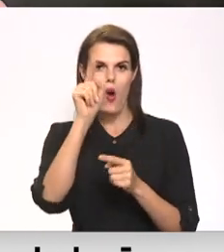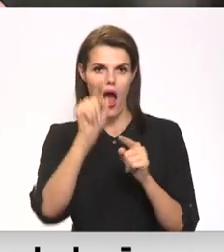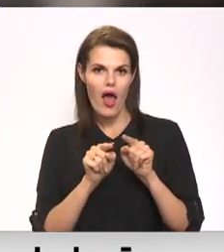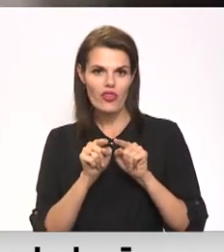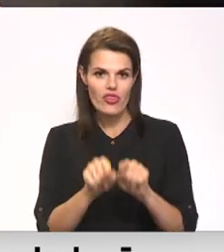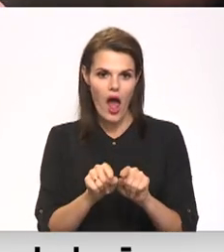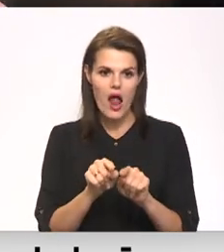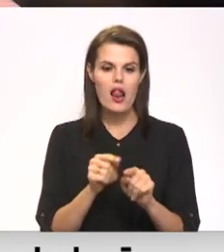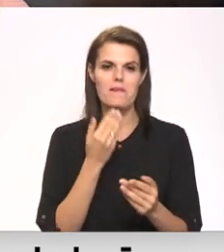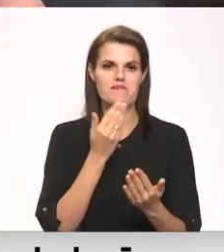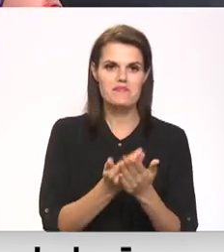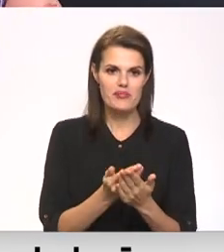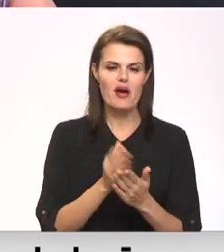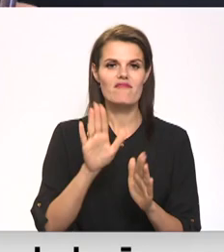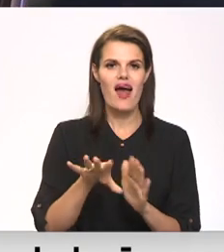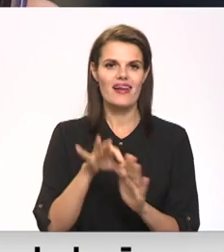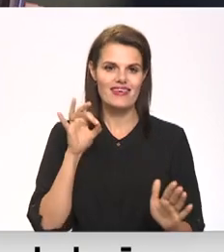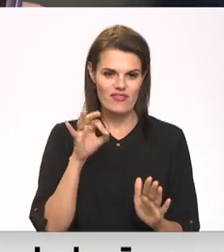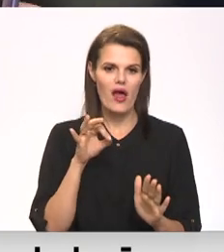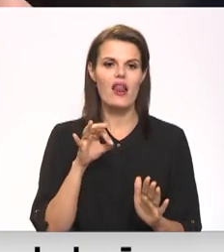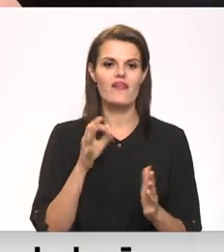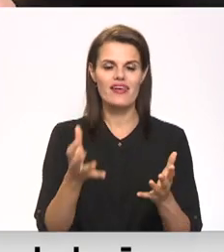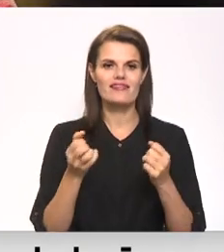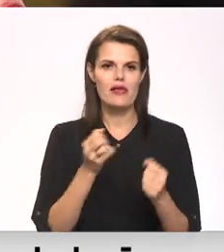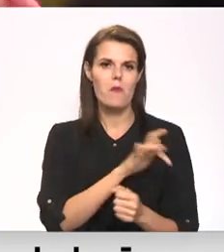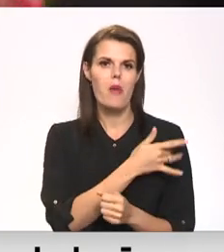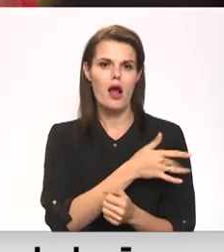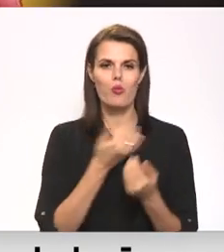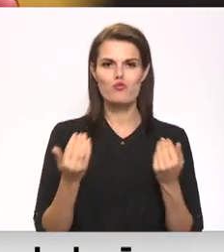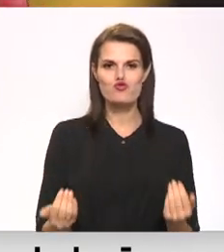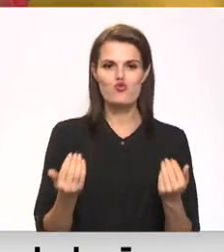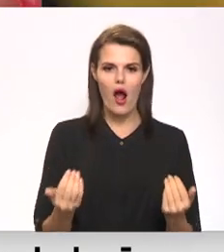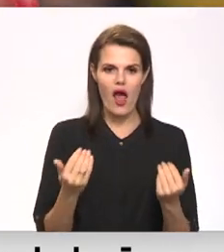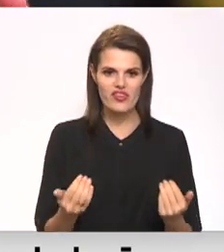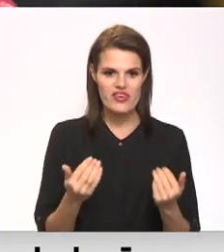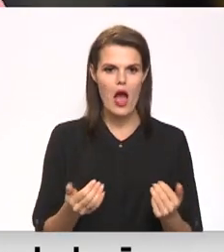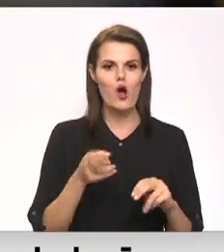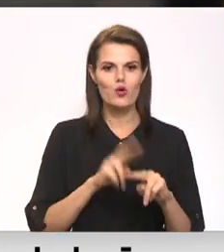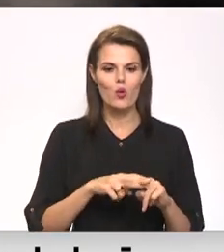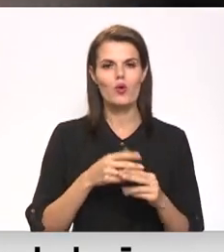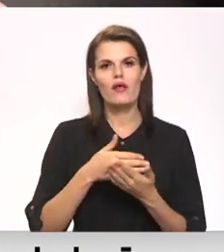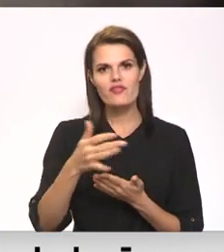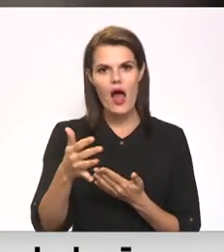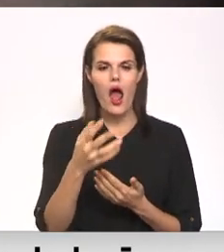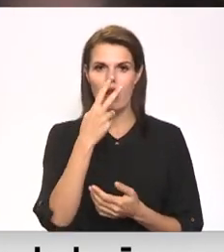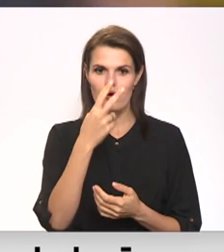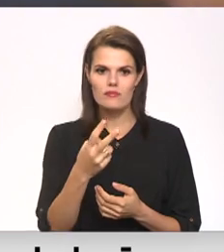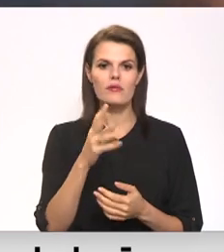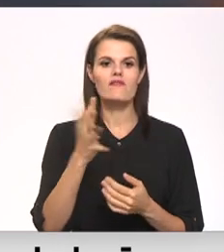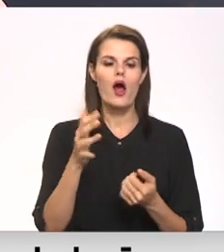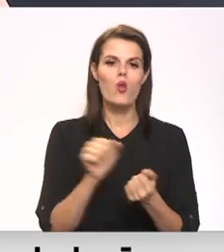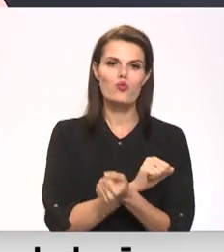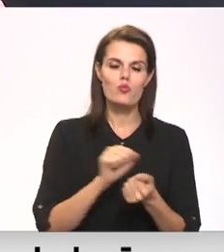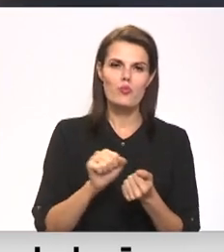kurā pieteikties, un tad šeit ir izvēle saņemt pakalpojumu šodien. Un tad nu, tālāk vai nu noformēt pasi